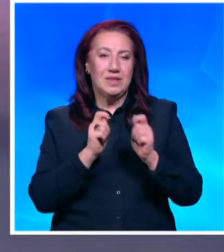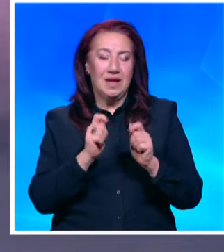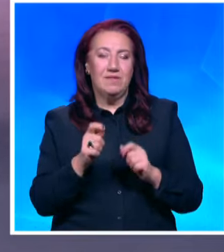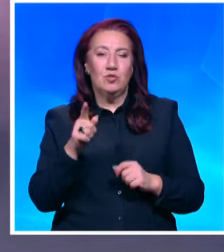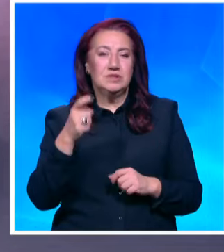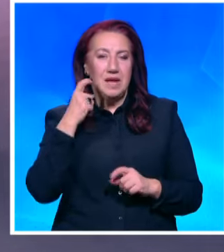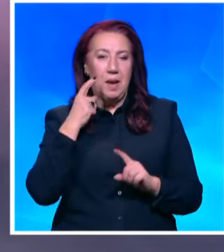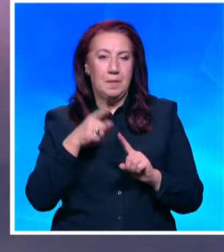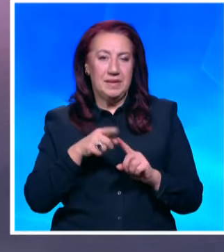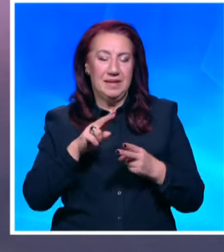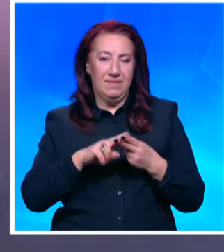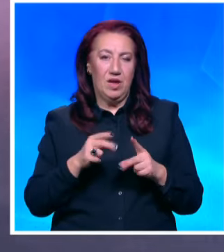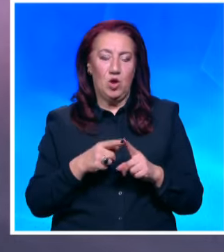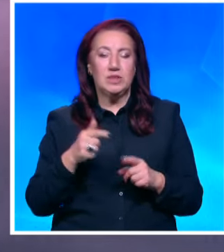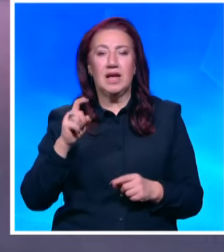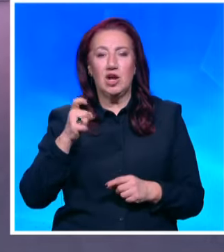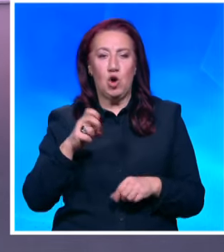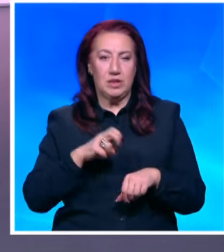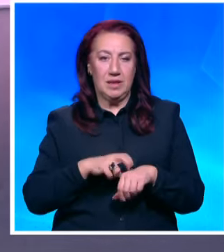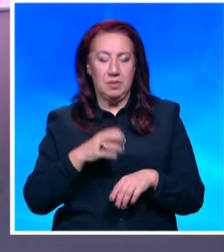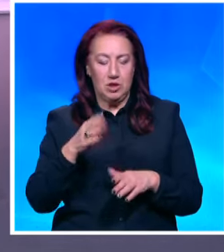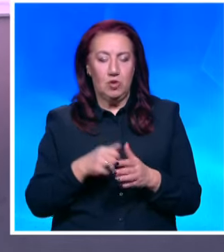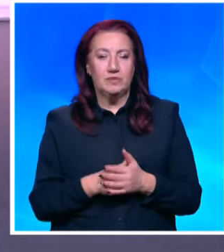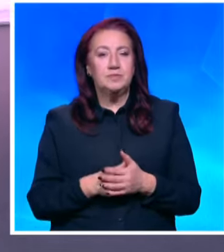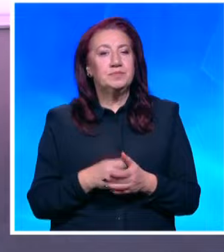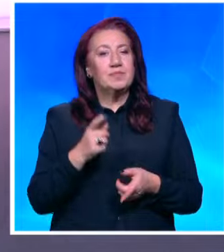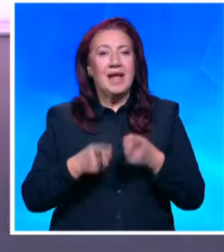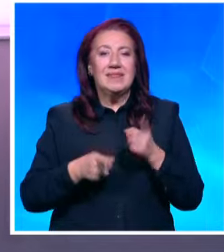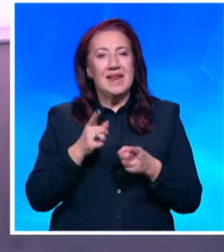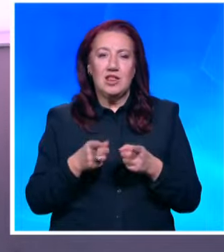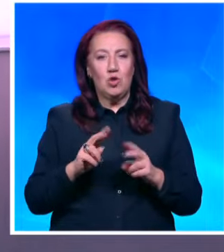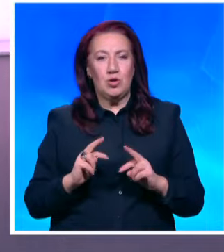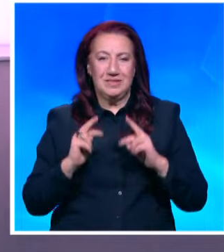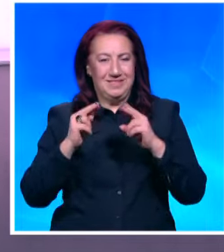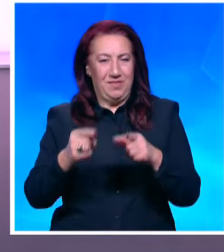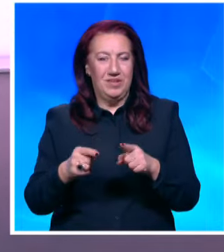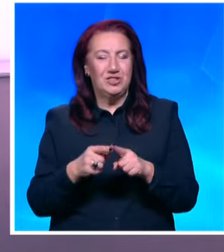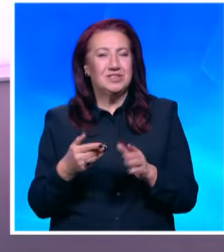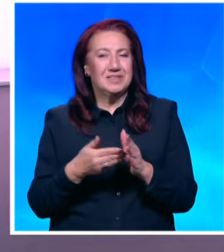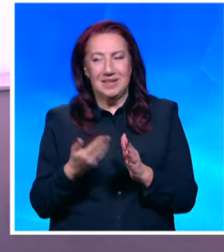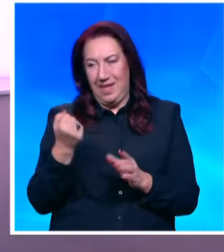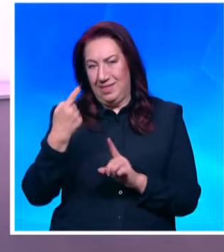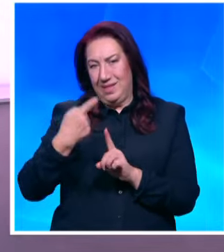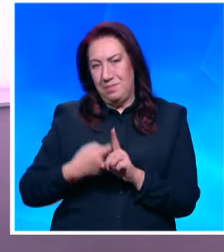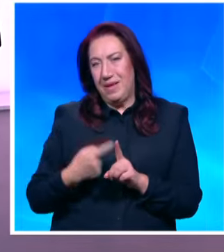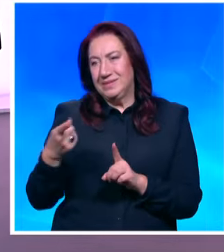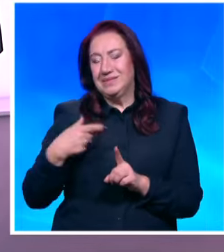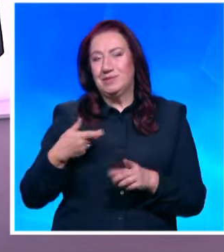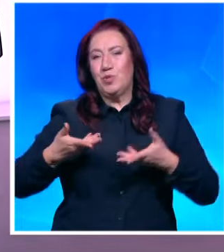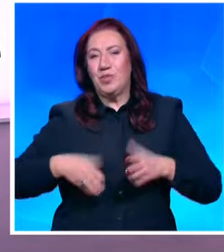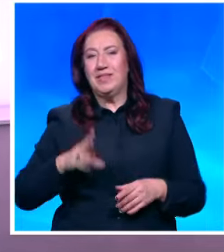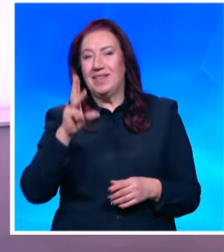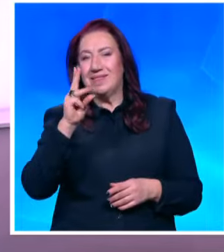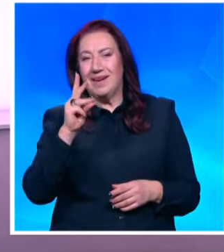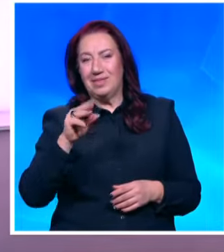на българина Дани Валвердо се завръща в ложата му, откъдето отсъства в последния месец заради раждането на третото му дете. След престоя в България, тази